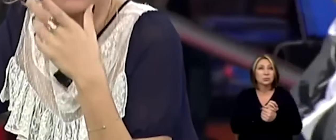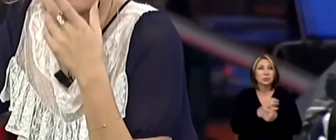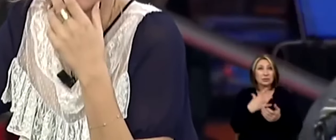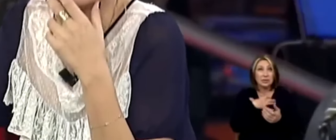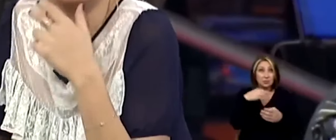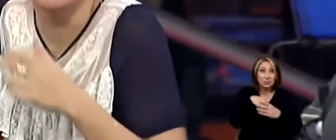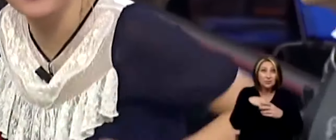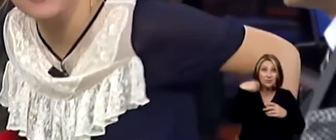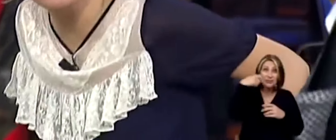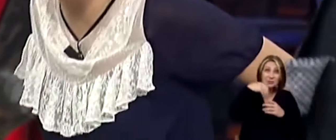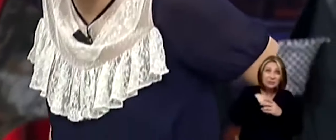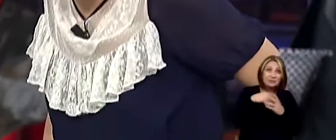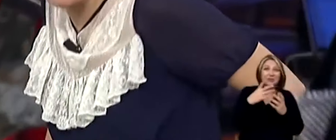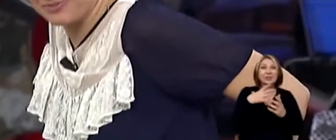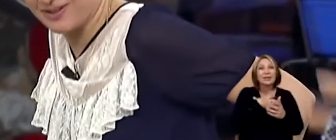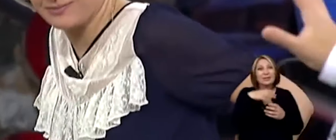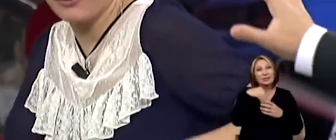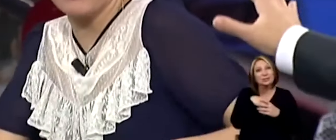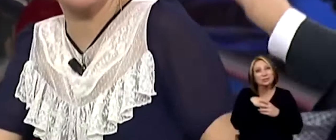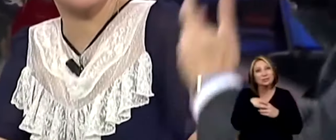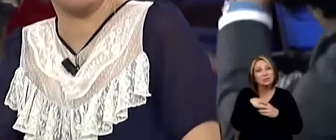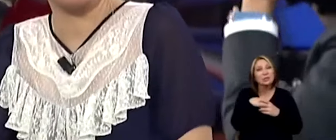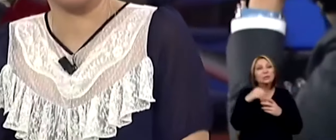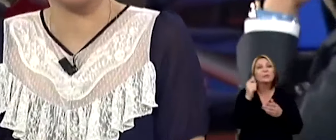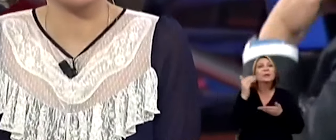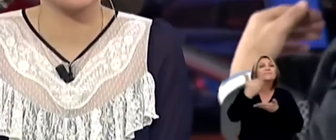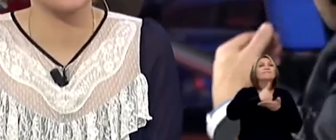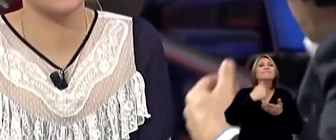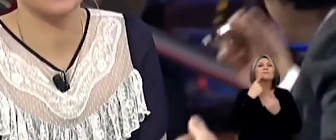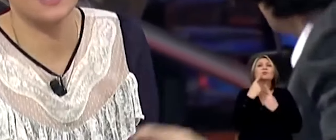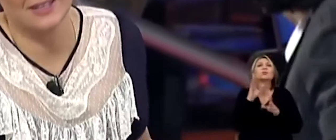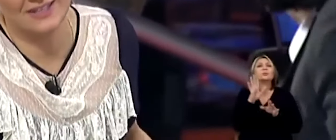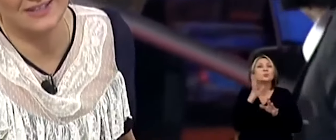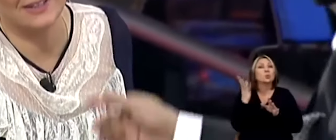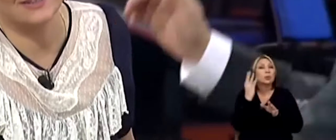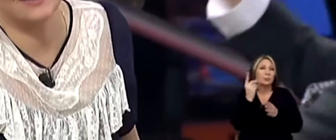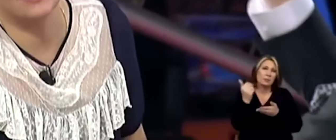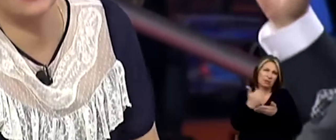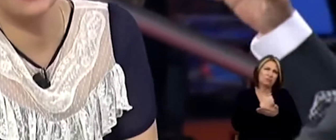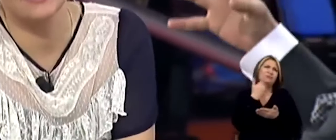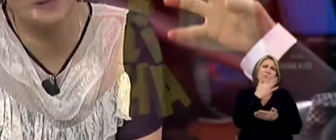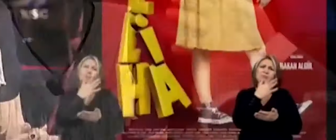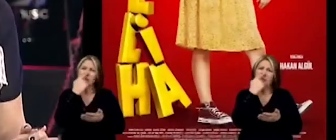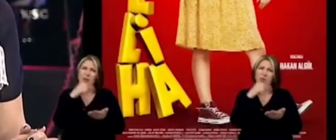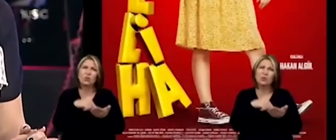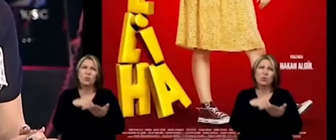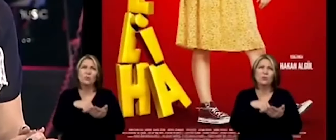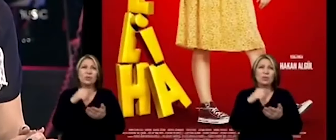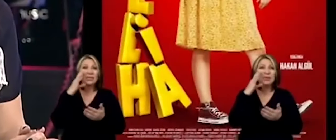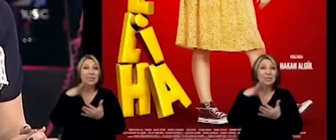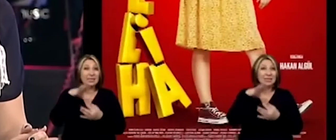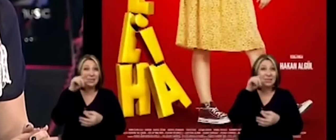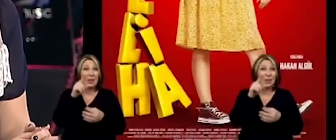Kendi açımdan, film açısından mı yani? Kendim açımdan. Gişeyi sormuyorum. Gişeyle ilgisi yok. Çok iyi bir gişe olacağından eminim. Çünkü